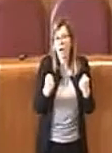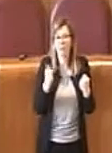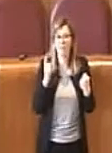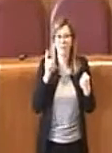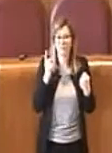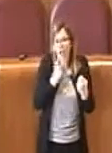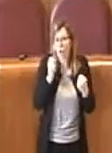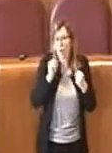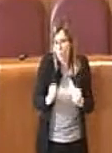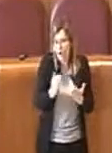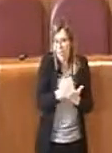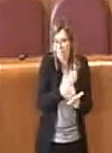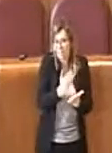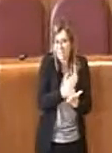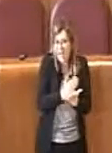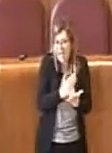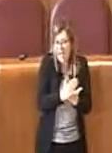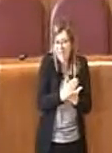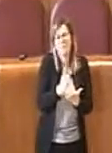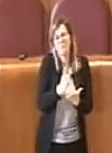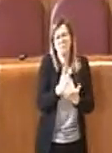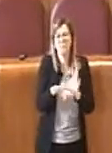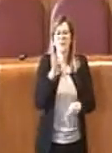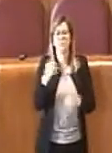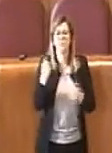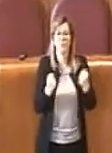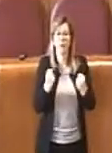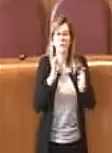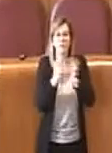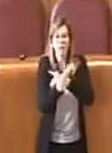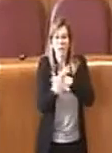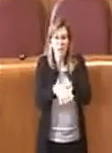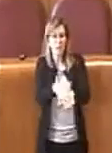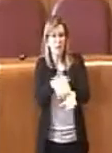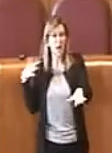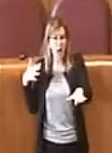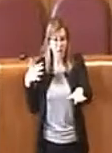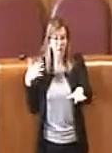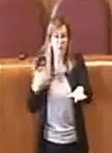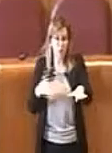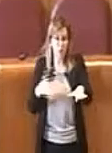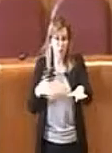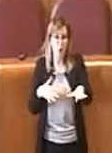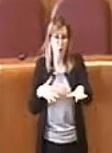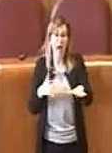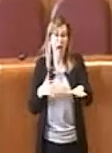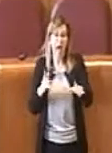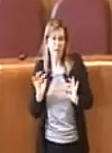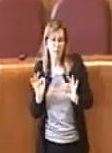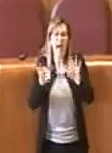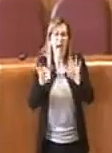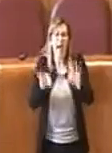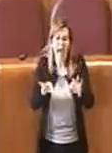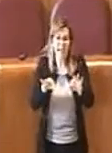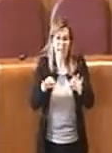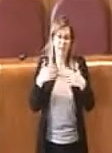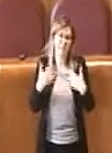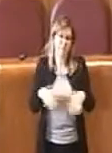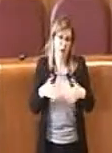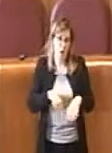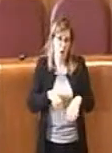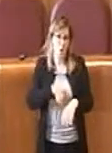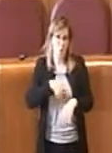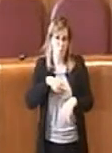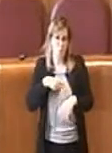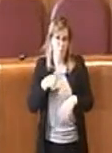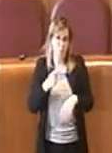questo significherebbe traffico significherebbe congestione significherebbe arrivare a destinazione in tempi abbastanza lunghi mappa un altro